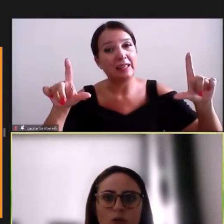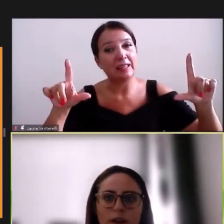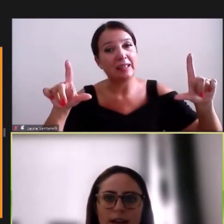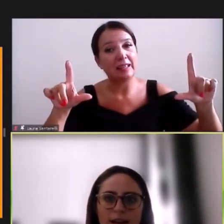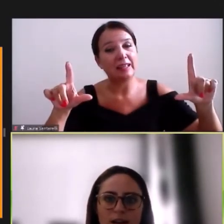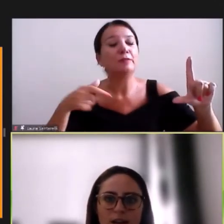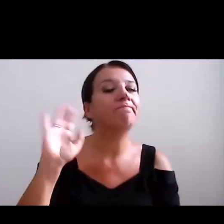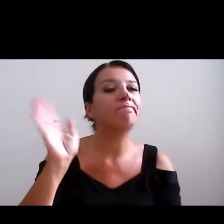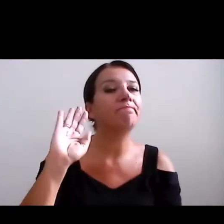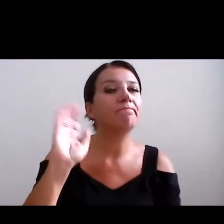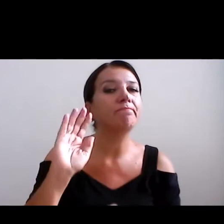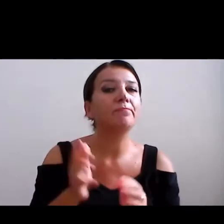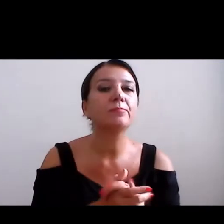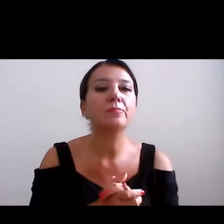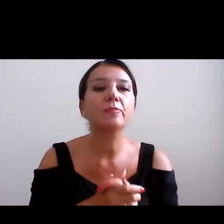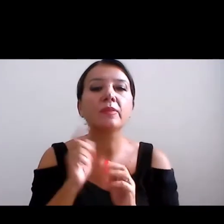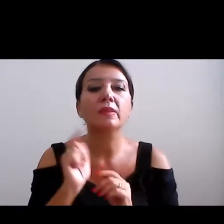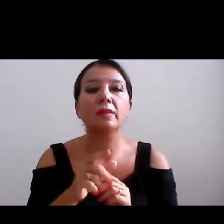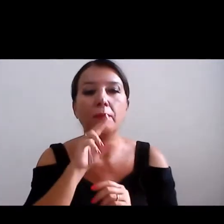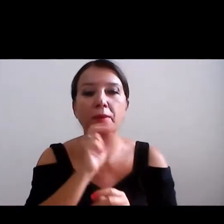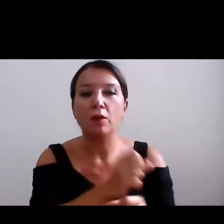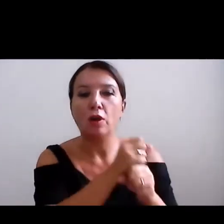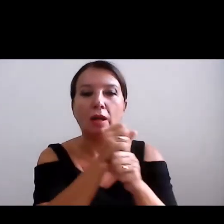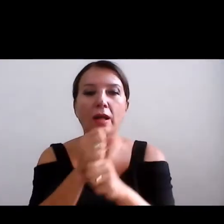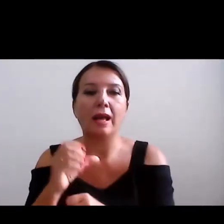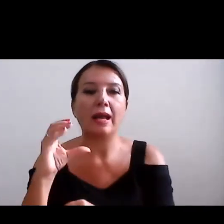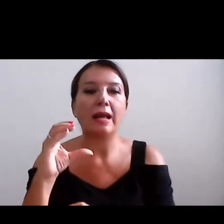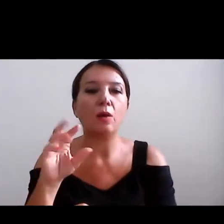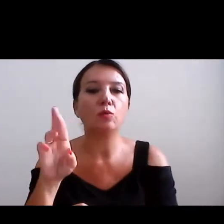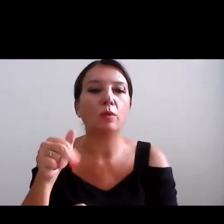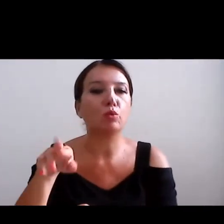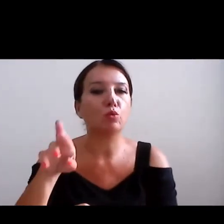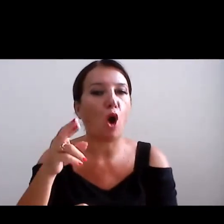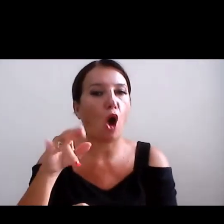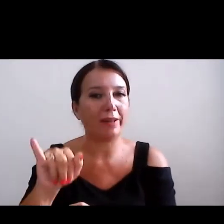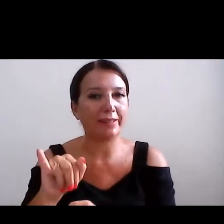vi saluto e la parola a Claudia Brunori.